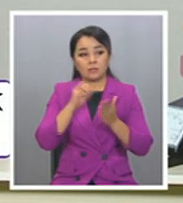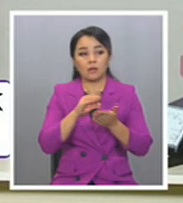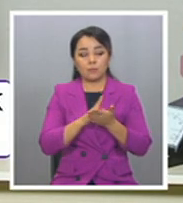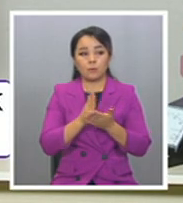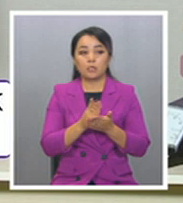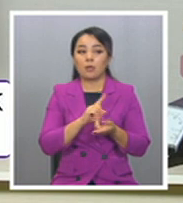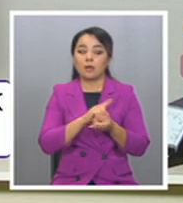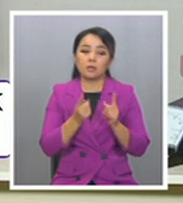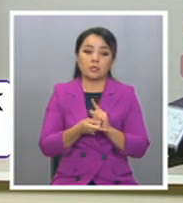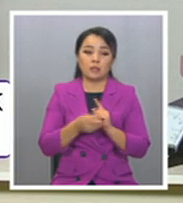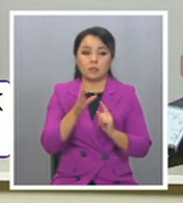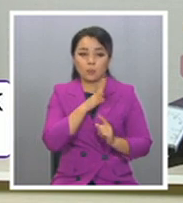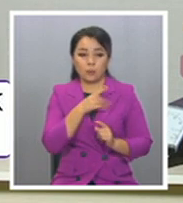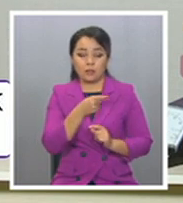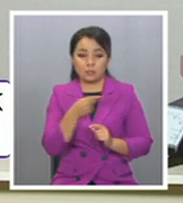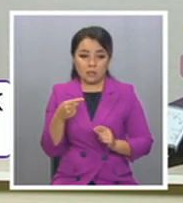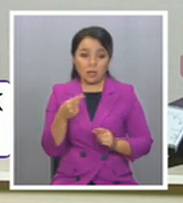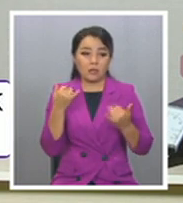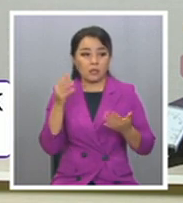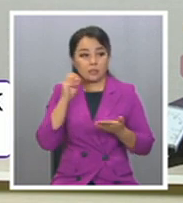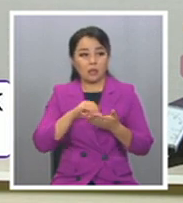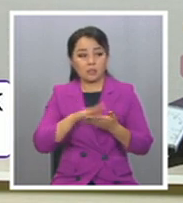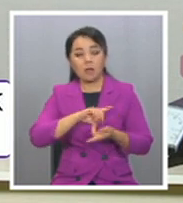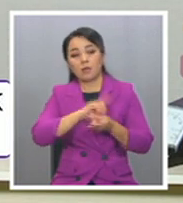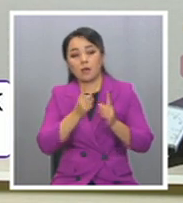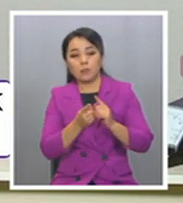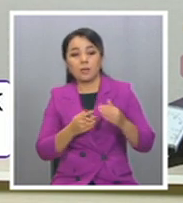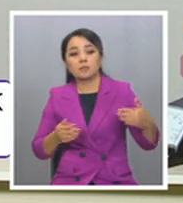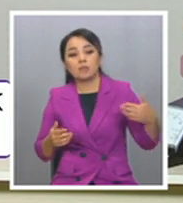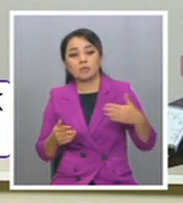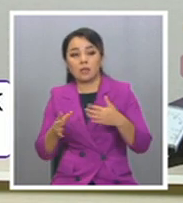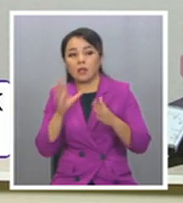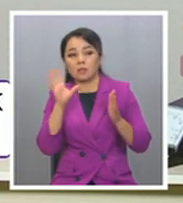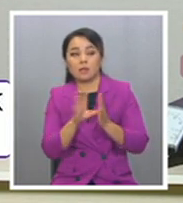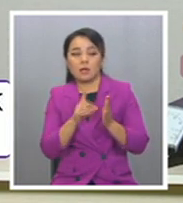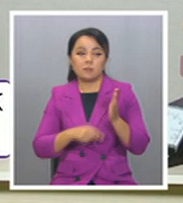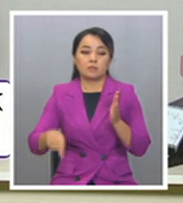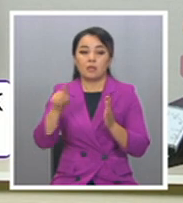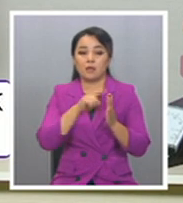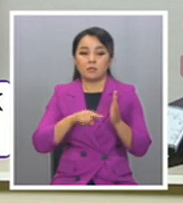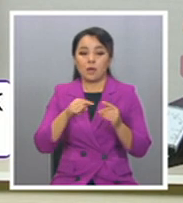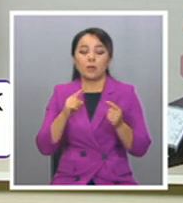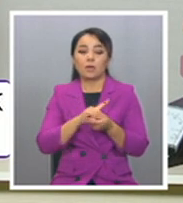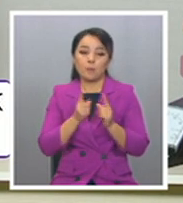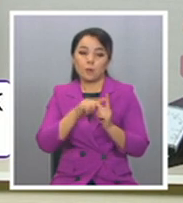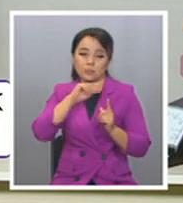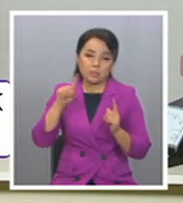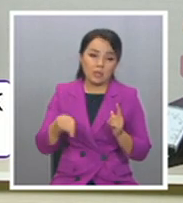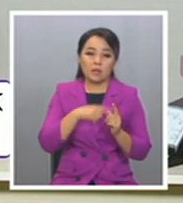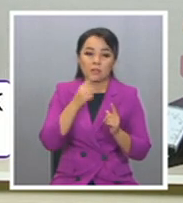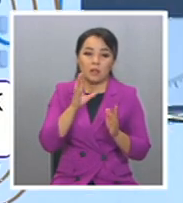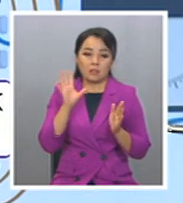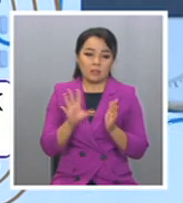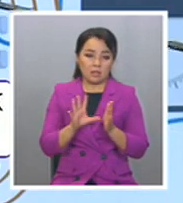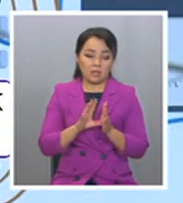тұрды. Енді зарядымыз кері бағытта, яғни сағат тіліне қарсы бағытта жүреді. Нәтижесінде,